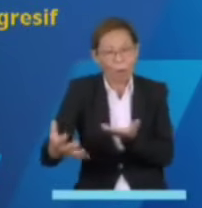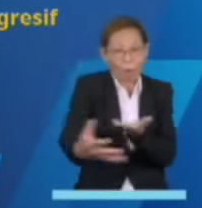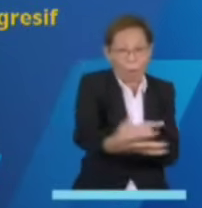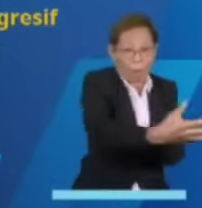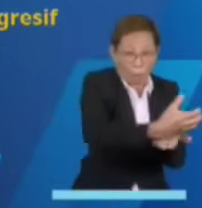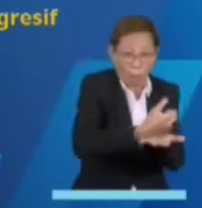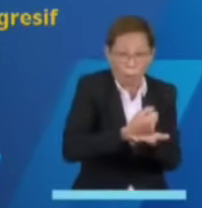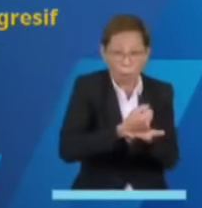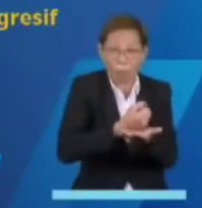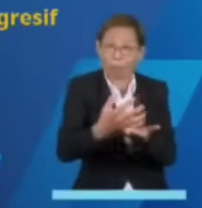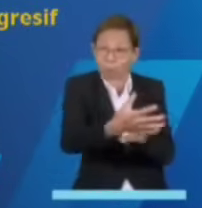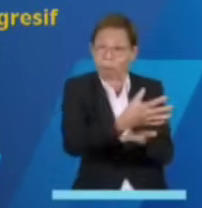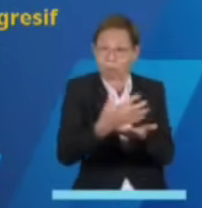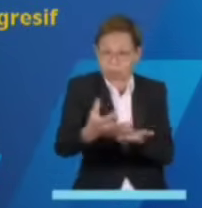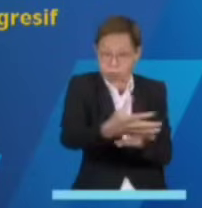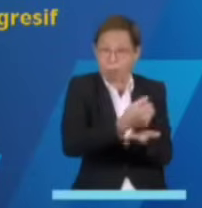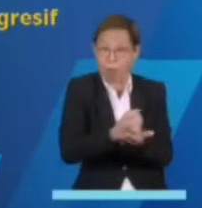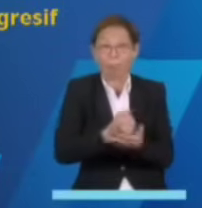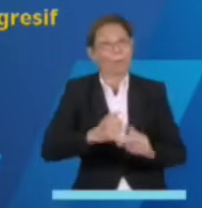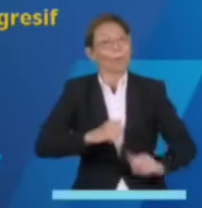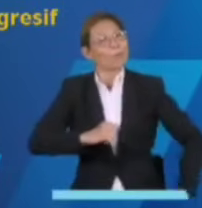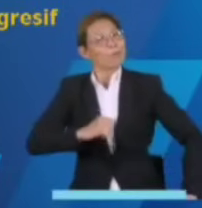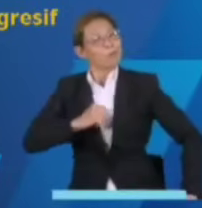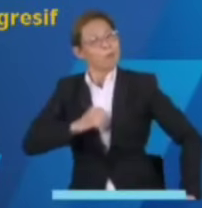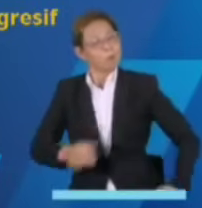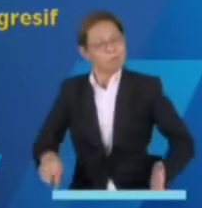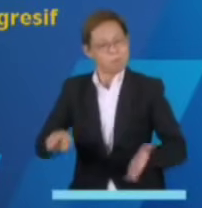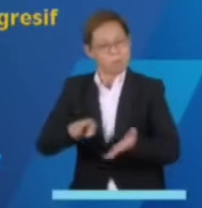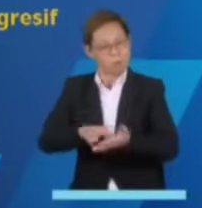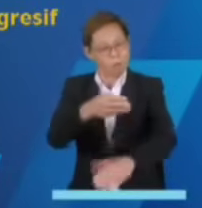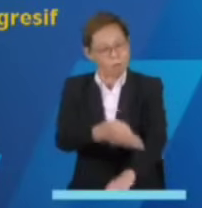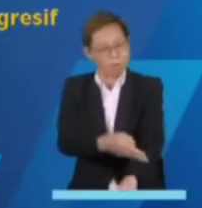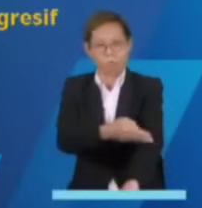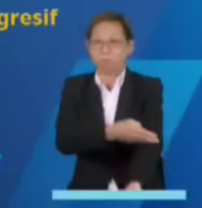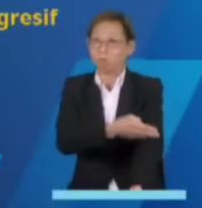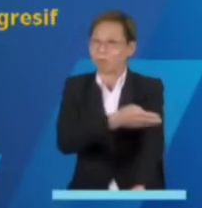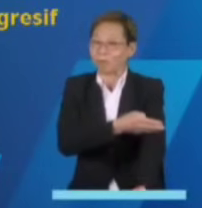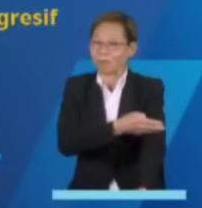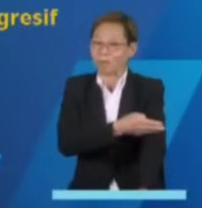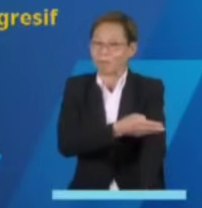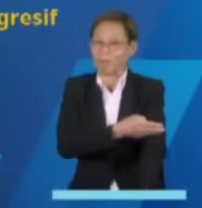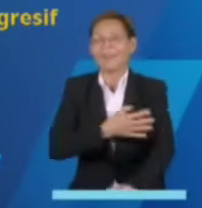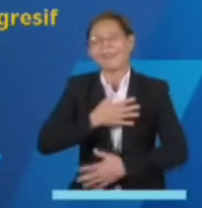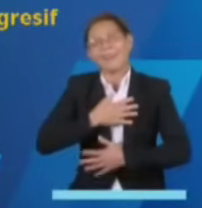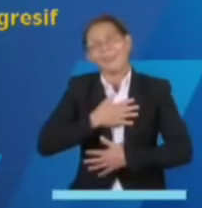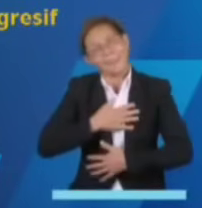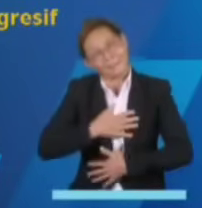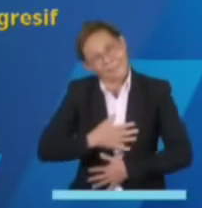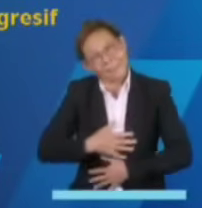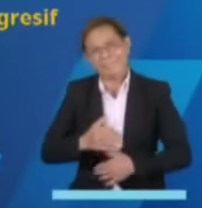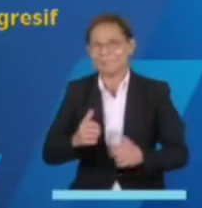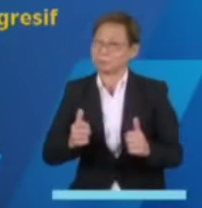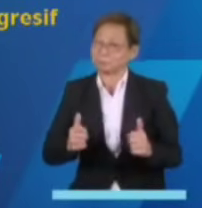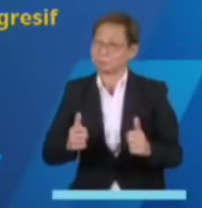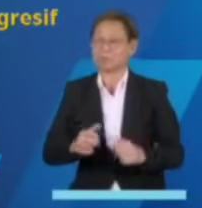perolehan yang membanggakan dan catatan kemajuan yang melegakan.